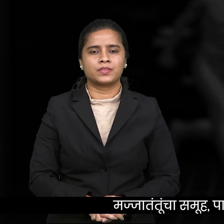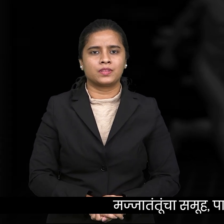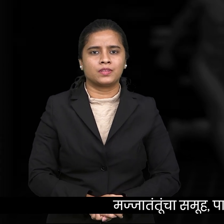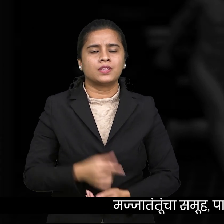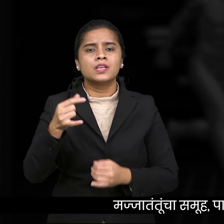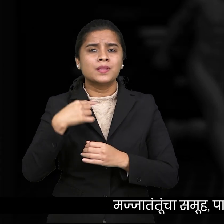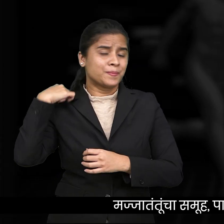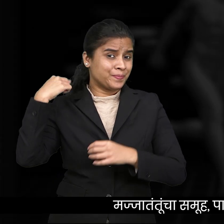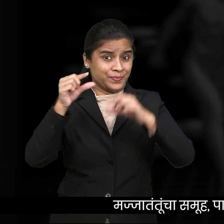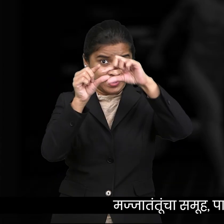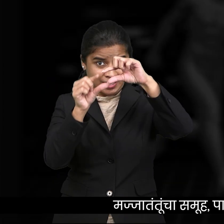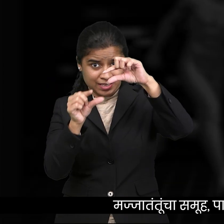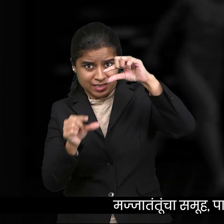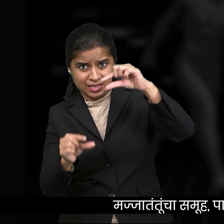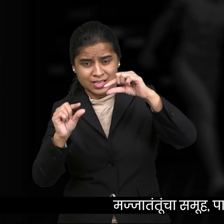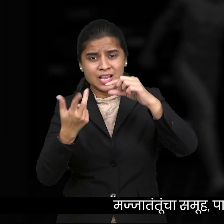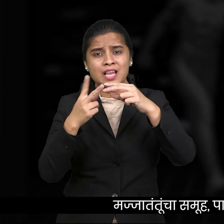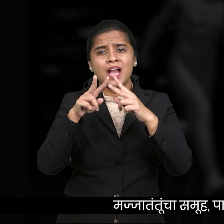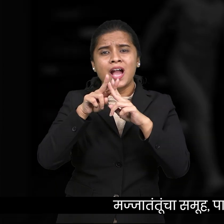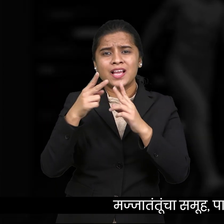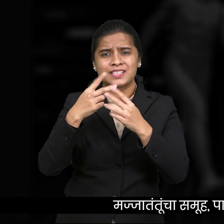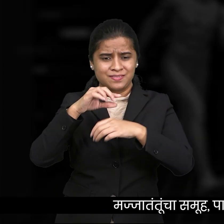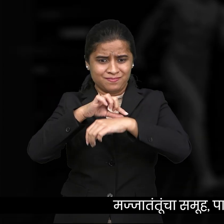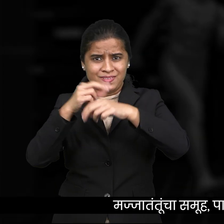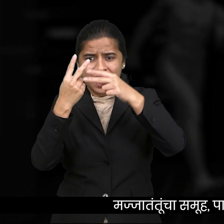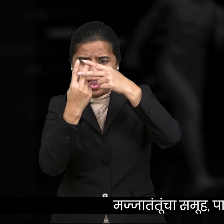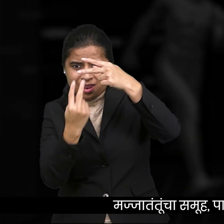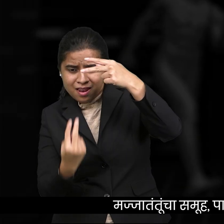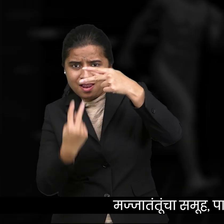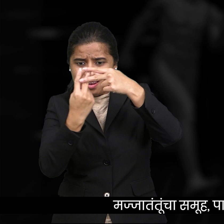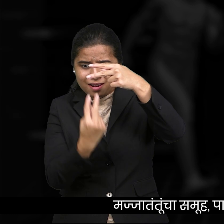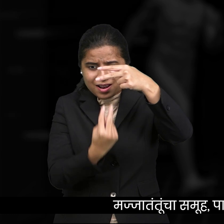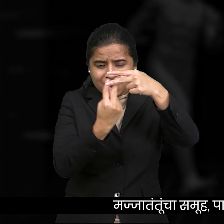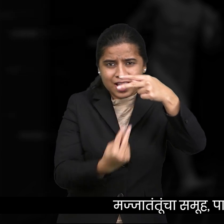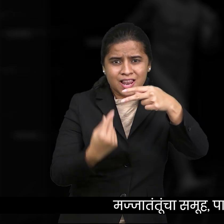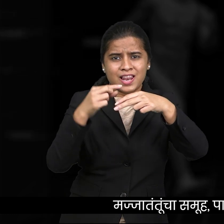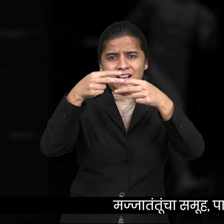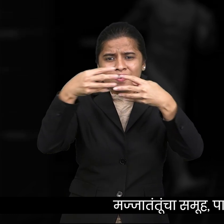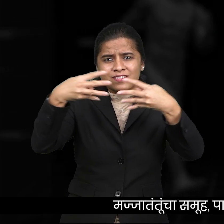मज्जा तंतूंचा समूह पाठीचा कणा कशेरुकांमध्ये जातो.